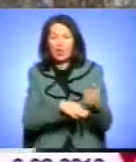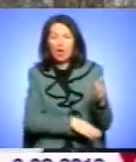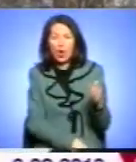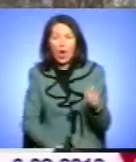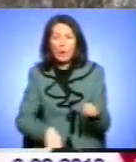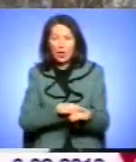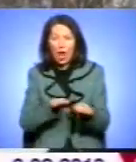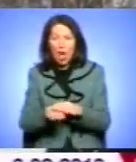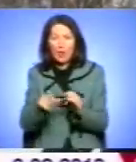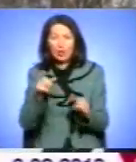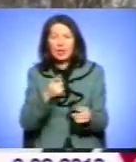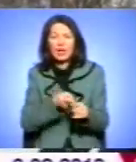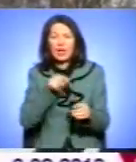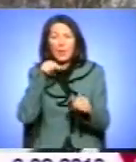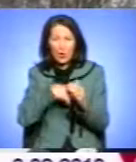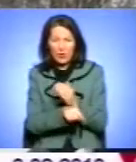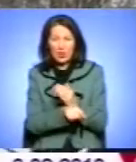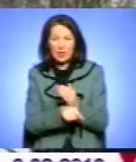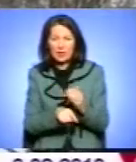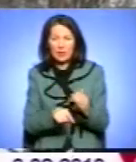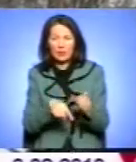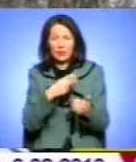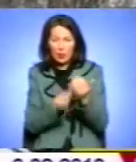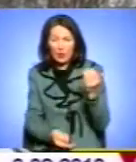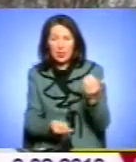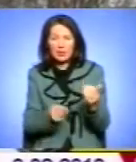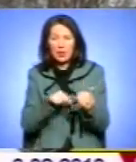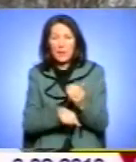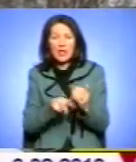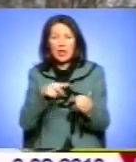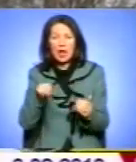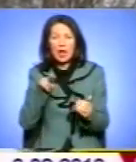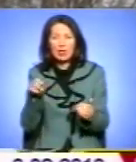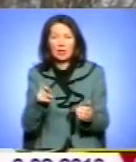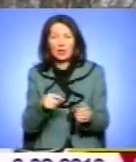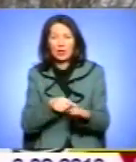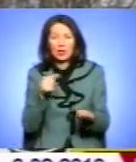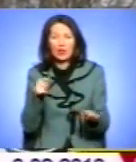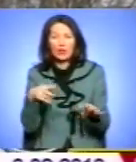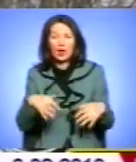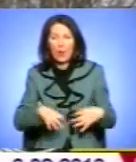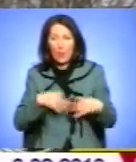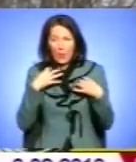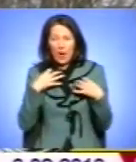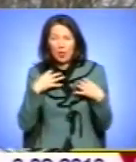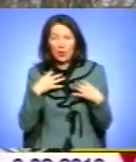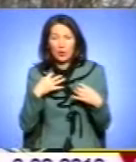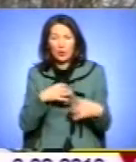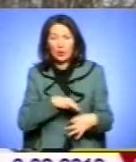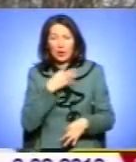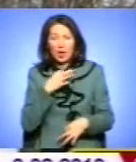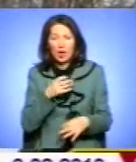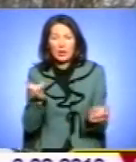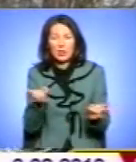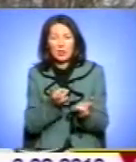яка провалилася під лід, насамперед відчуває паніку. Тому саме перше – це треба вберегтися від паніки, намагатися, щоб людина, яка не провалилася,